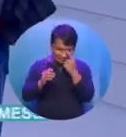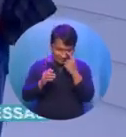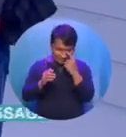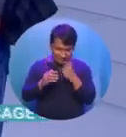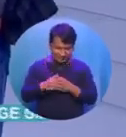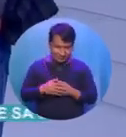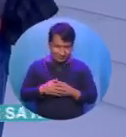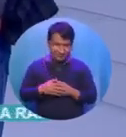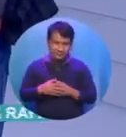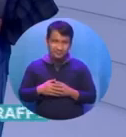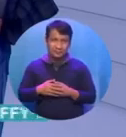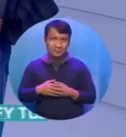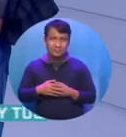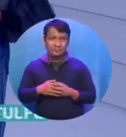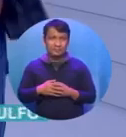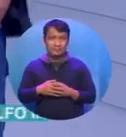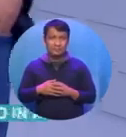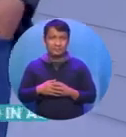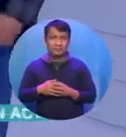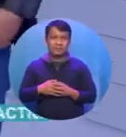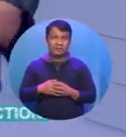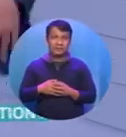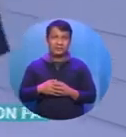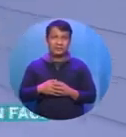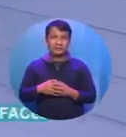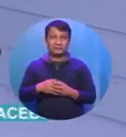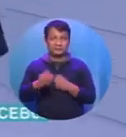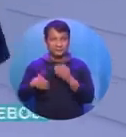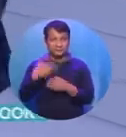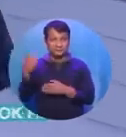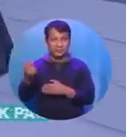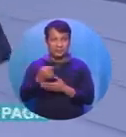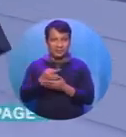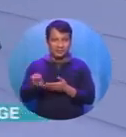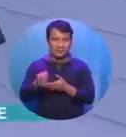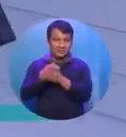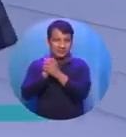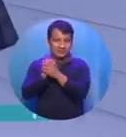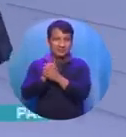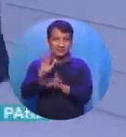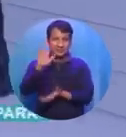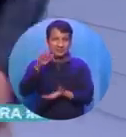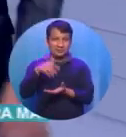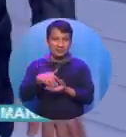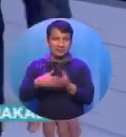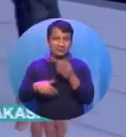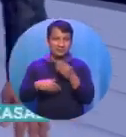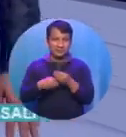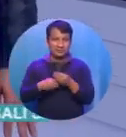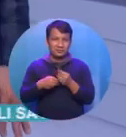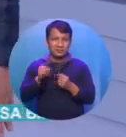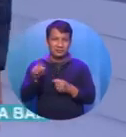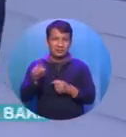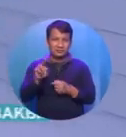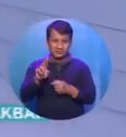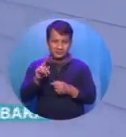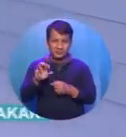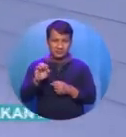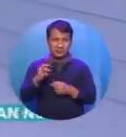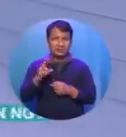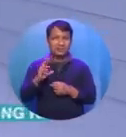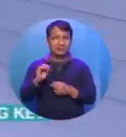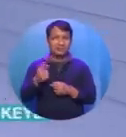Marunong po, kaya hindi po memorize. Ah, hindi mo memorize. Okay, sige, saka na lang. Sige ma'am, congratulations. 5,000 plus uling